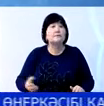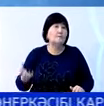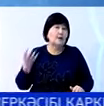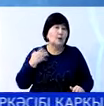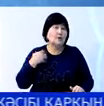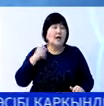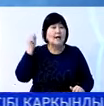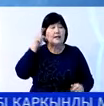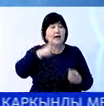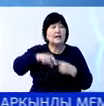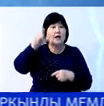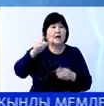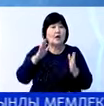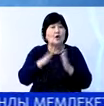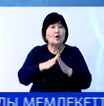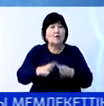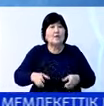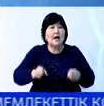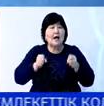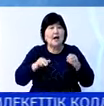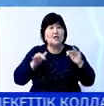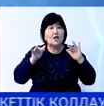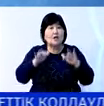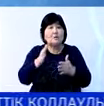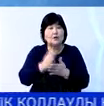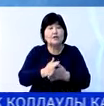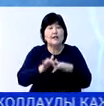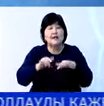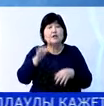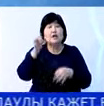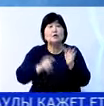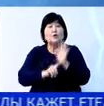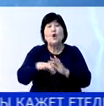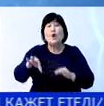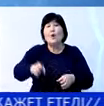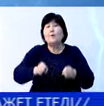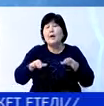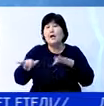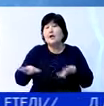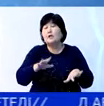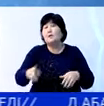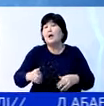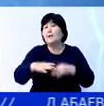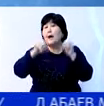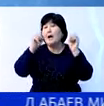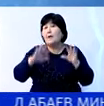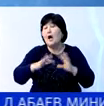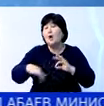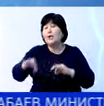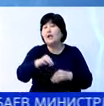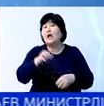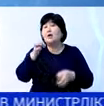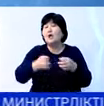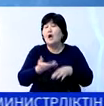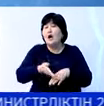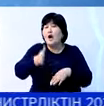Қызылордада танымал кәсіпкердің үйіне қарақшылық шабуыл жасағандардың ісі сотқа жетті. Облыстың қылмыстық істер жөніндегі мамандандырылған ауданаралық сотында